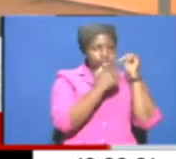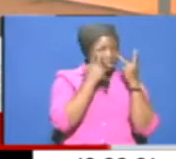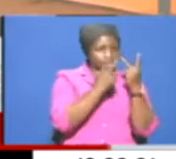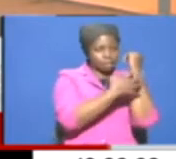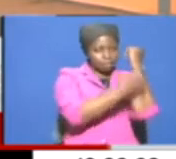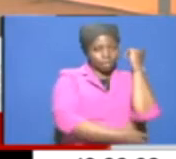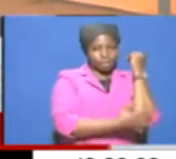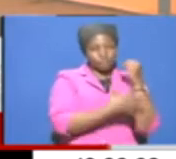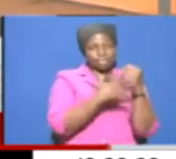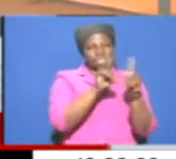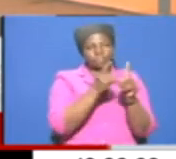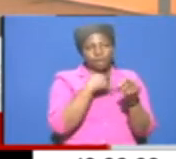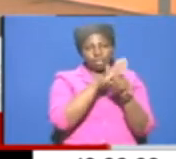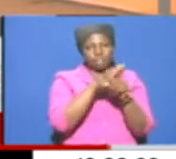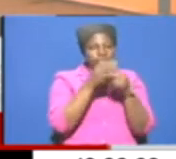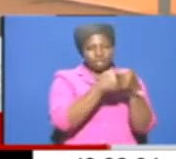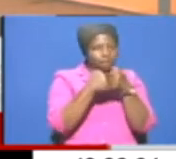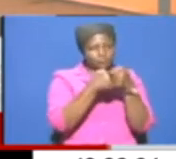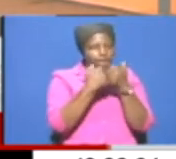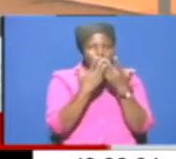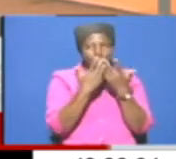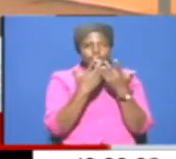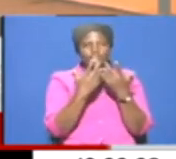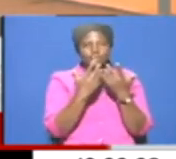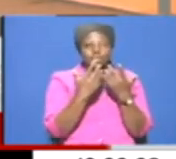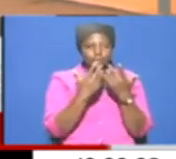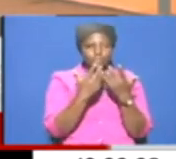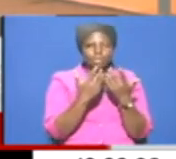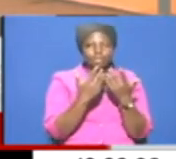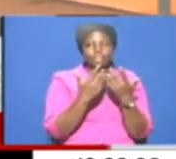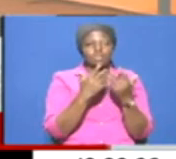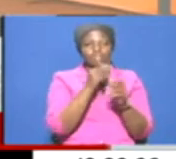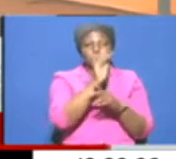yanakabiliwa na changamoto sana katika kukabiliana na hali hii. Kauli yako ni gani?